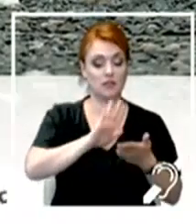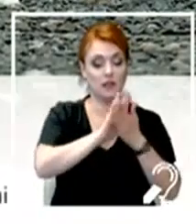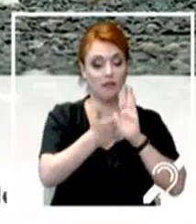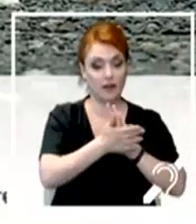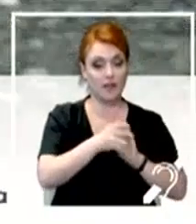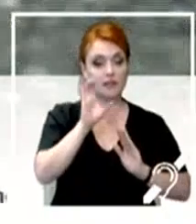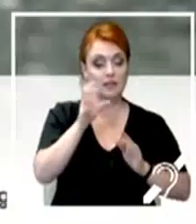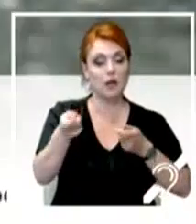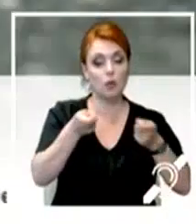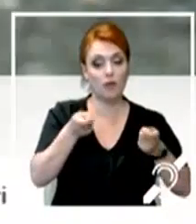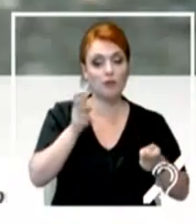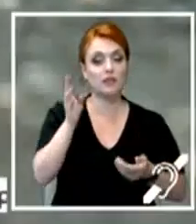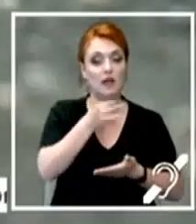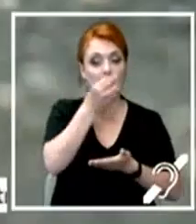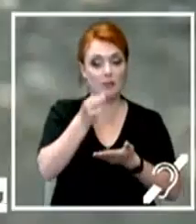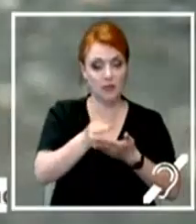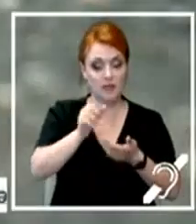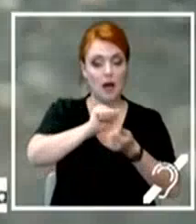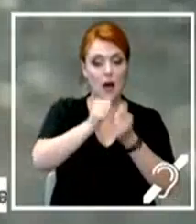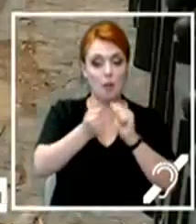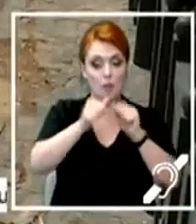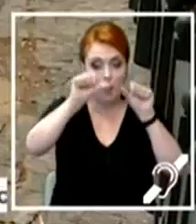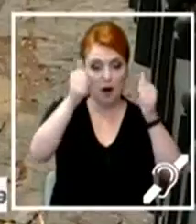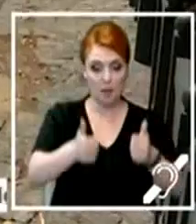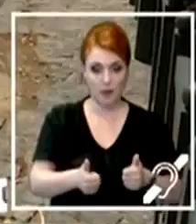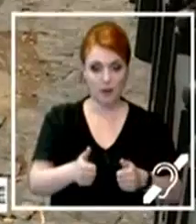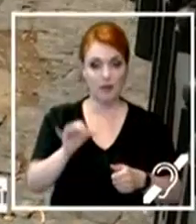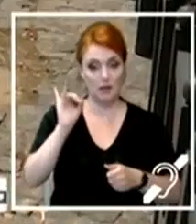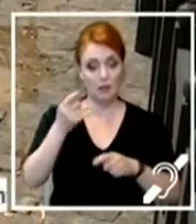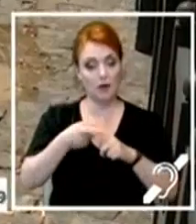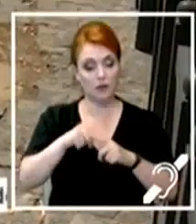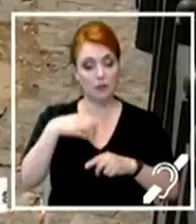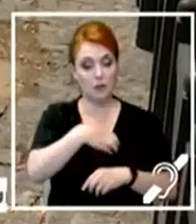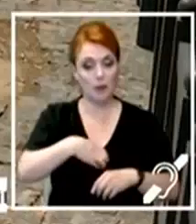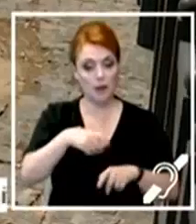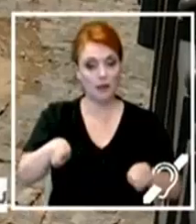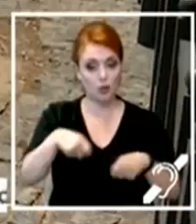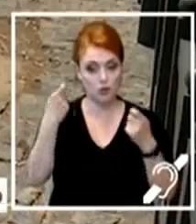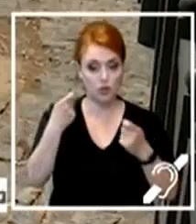Istorice și cu această ocazie, municipalitatea a încălcat mai multe prevederi legale.